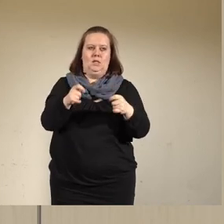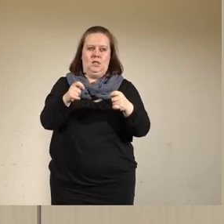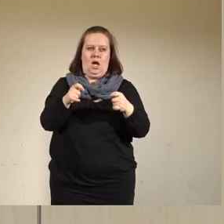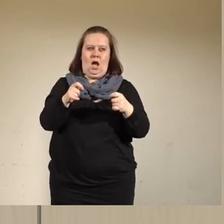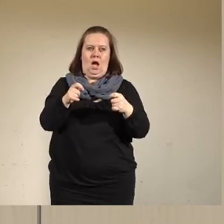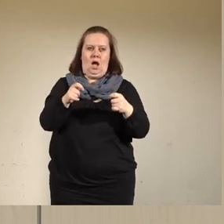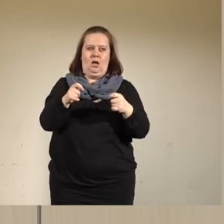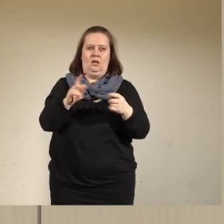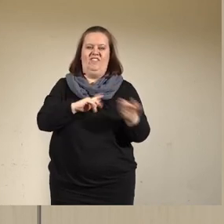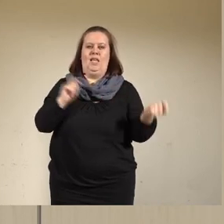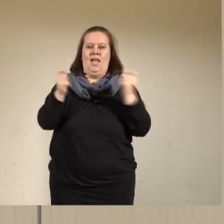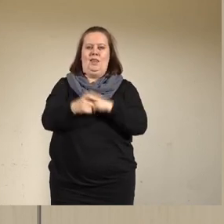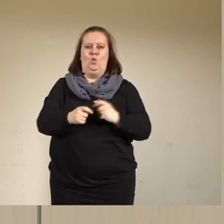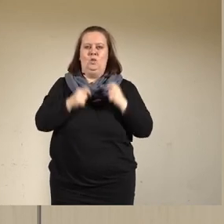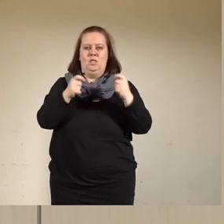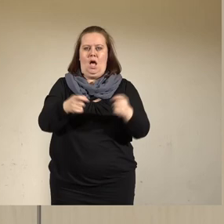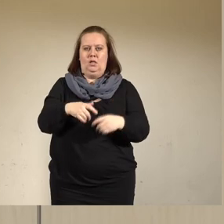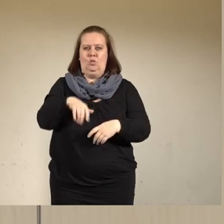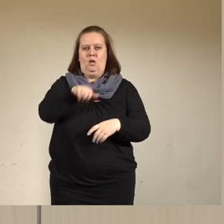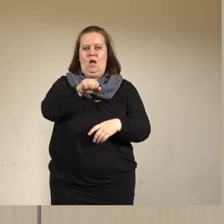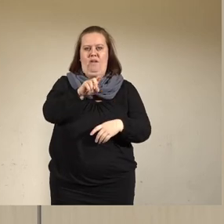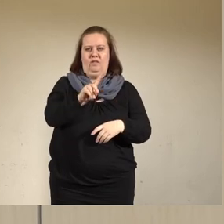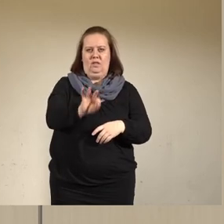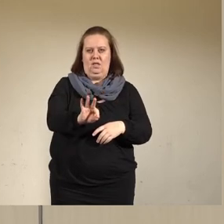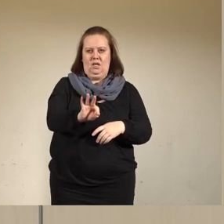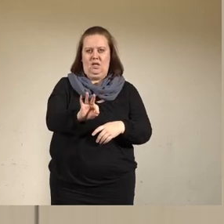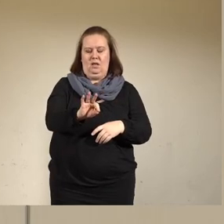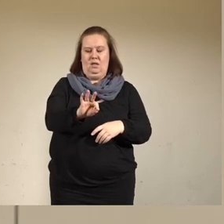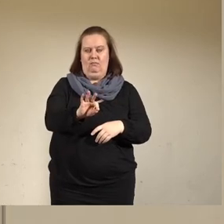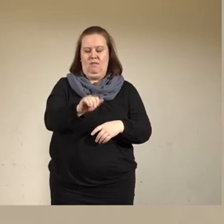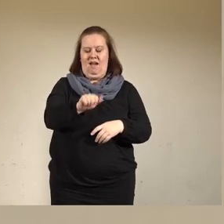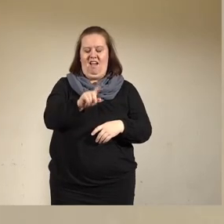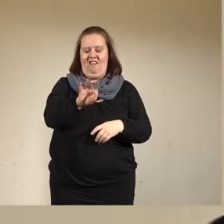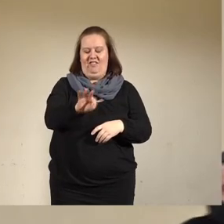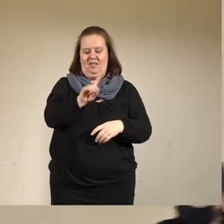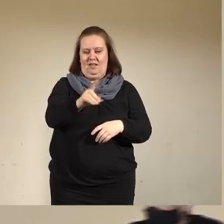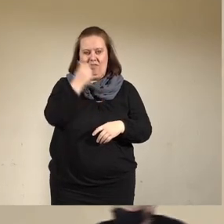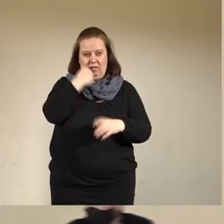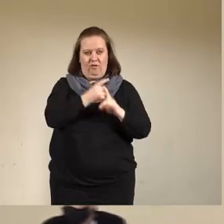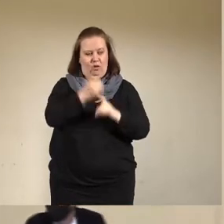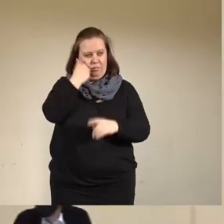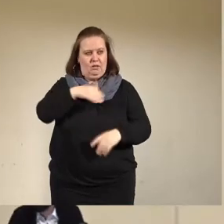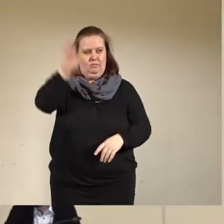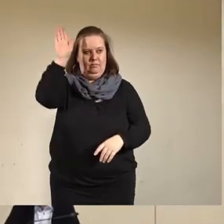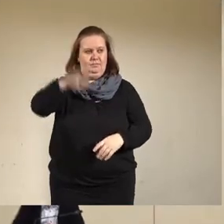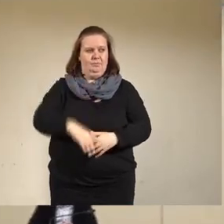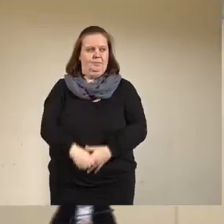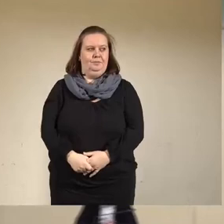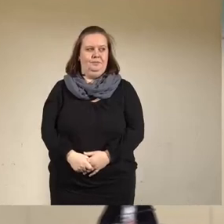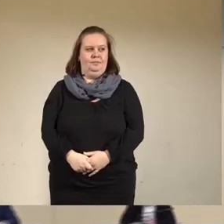hinein. Das ist der Änderungsantrag AfD. Wer diesem folgen möchte, den bitte ich jetzt um dein Stimmzeichen.